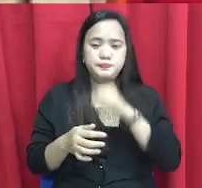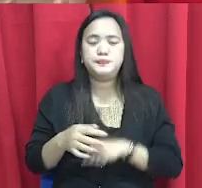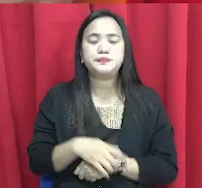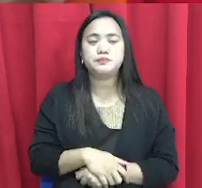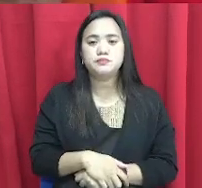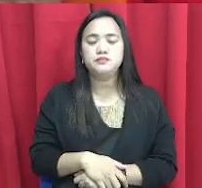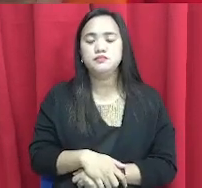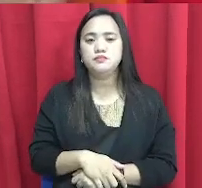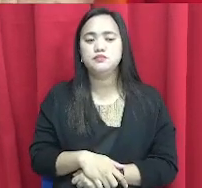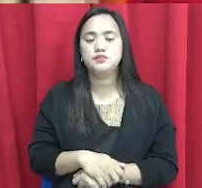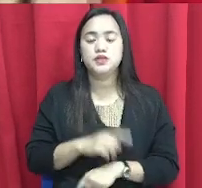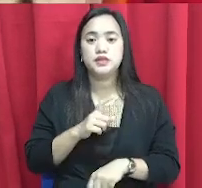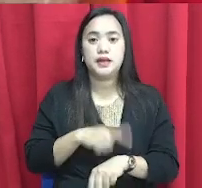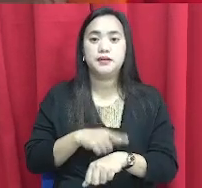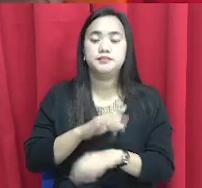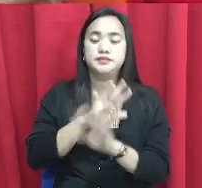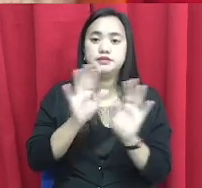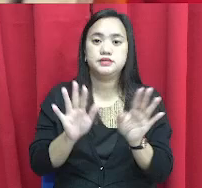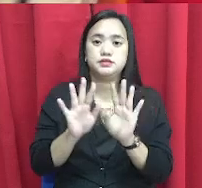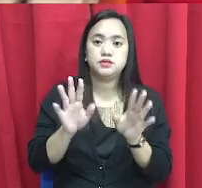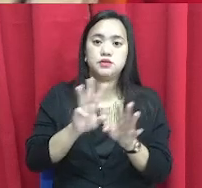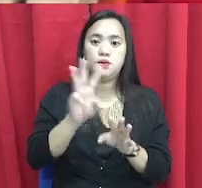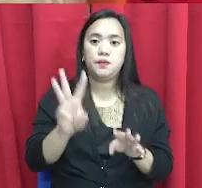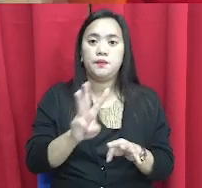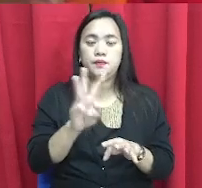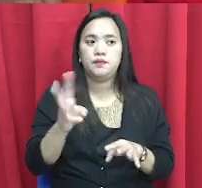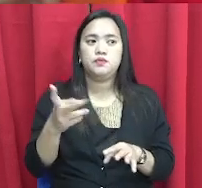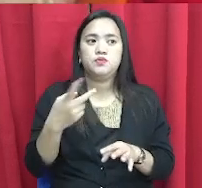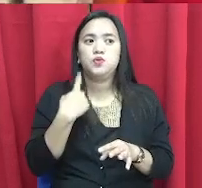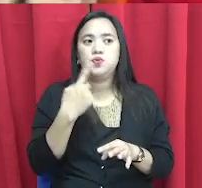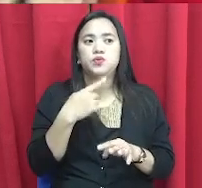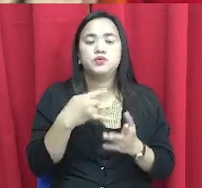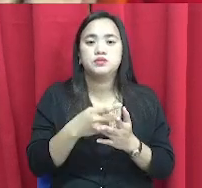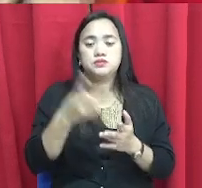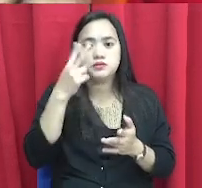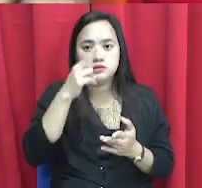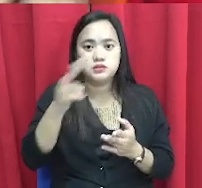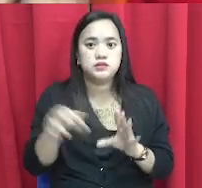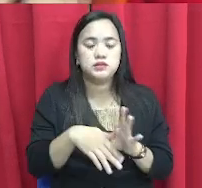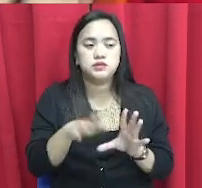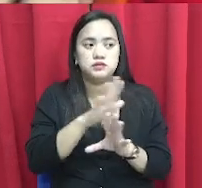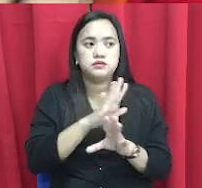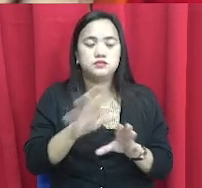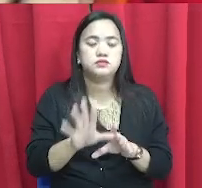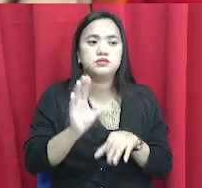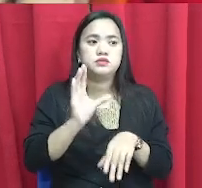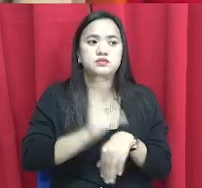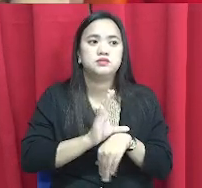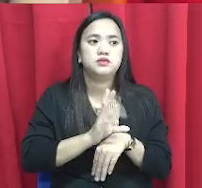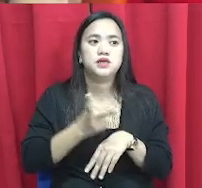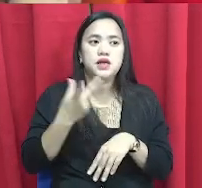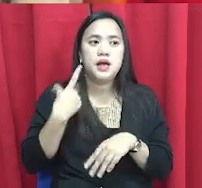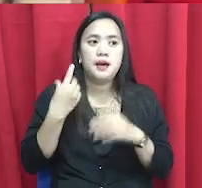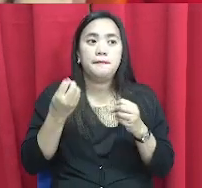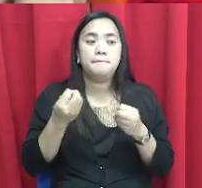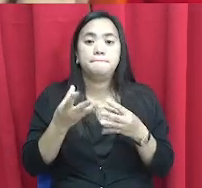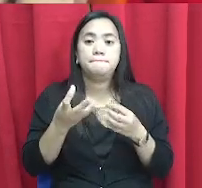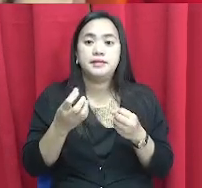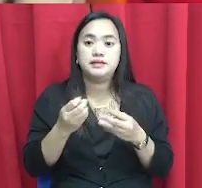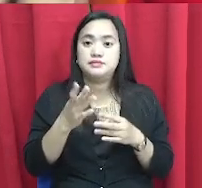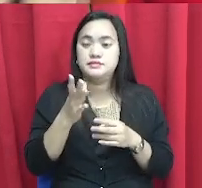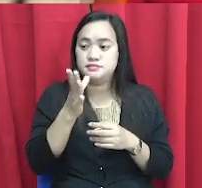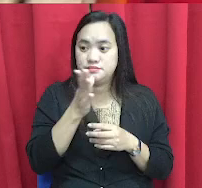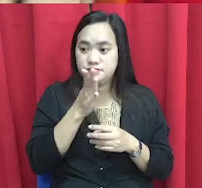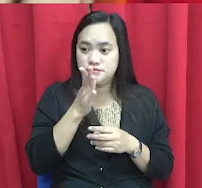o pagdating ng Sunday pagdating ng Wednesday Sino ang Makita mo lang sa loob ng auditorium maraming mga mothers